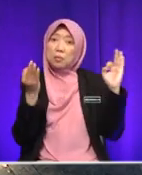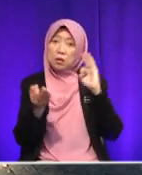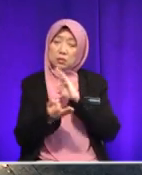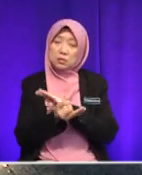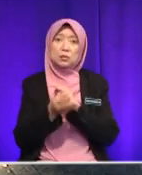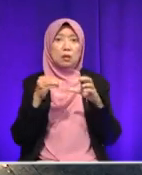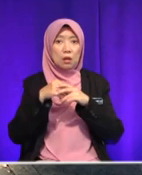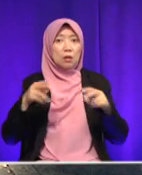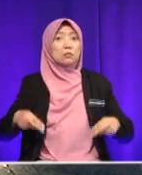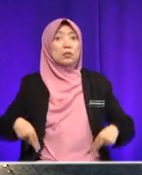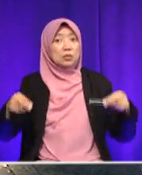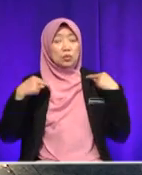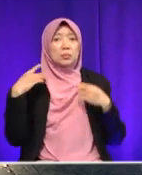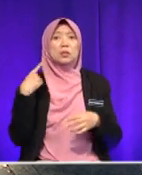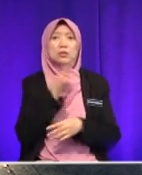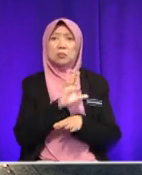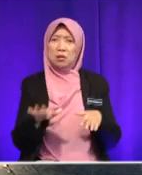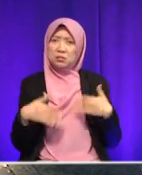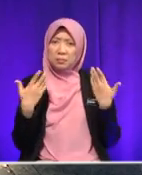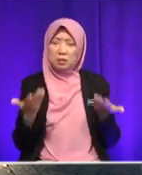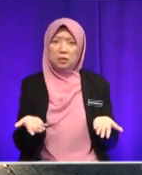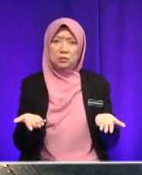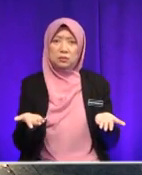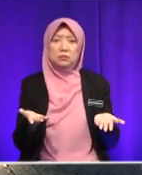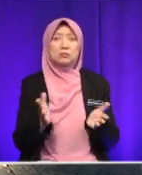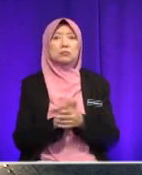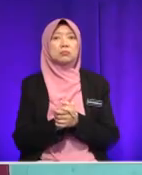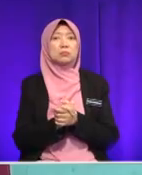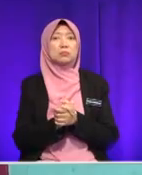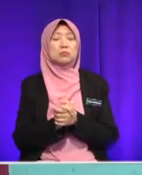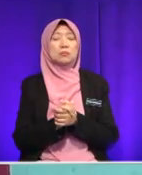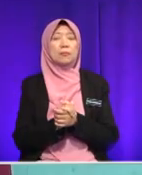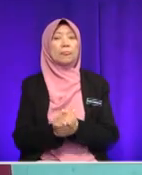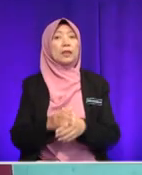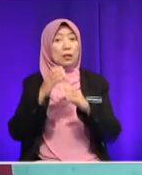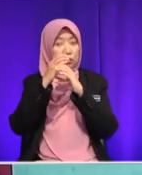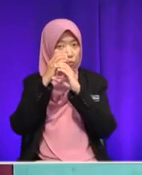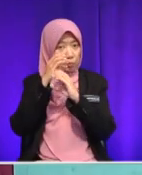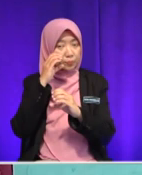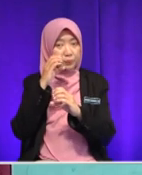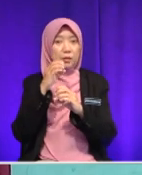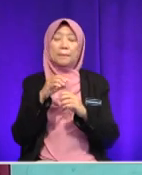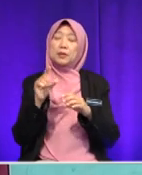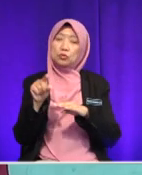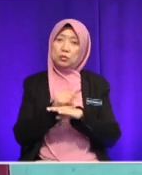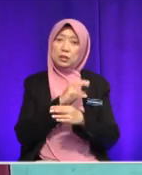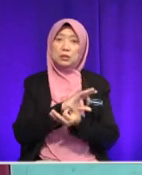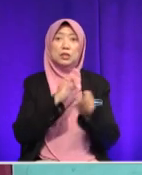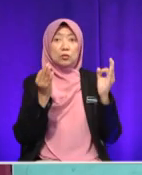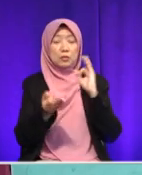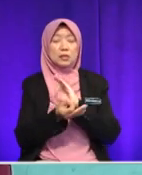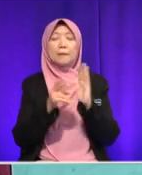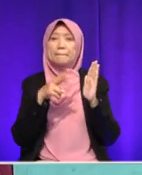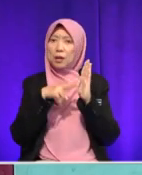Dalam kehidupan seharian kita. Macam mana tu cikgu? Sebenarnya teleskop adalah menggunakan transformasi